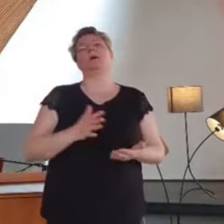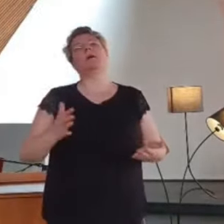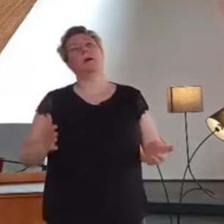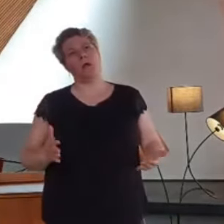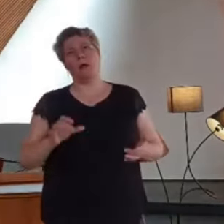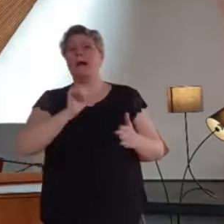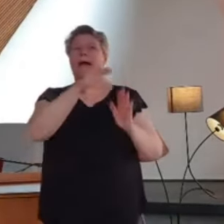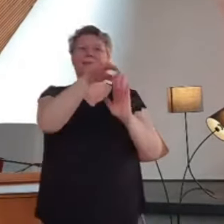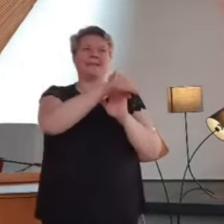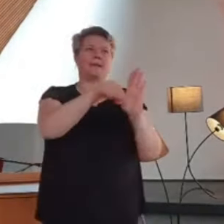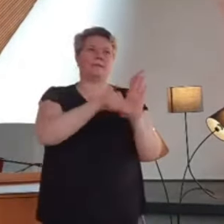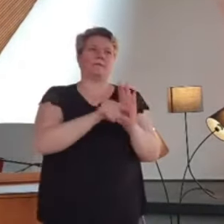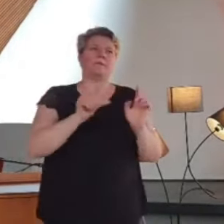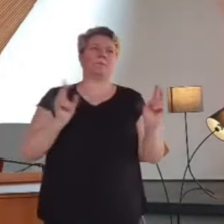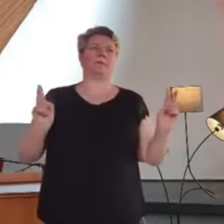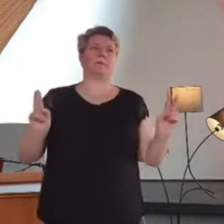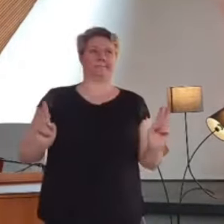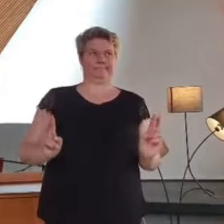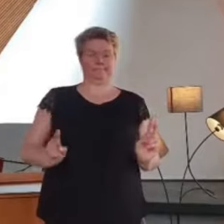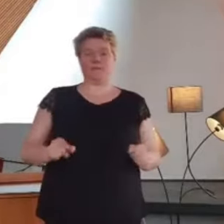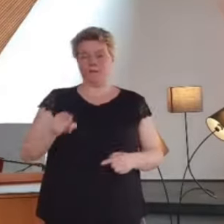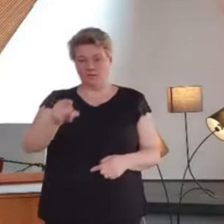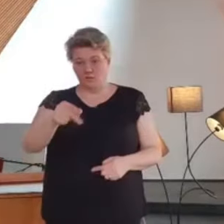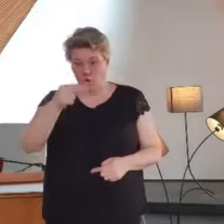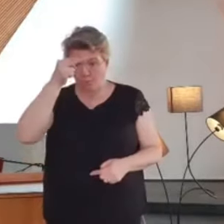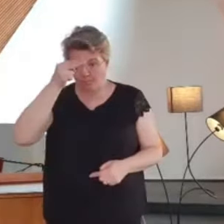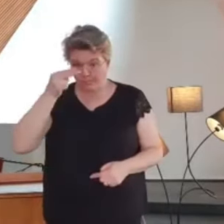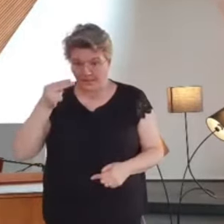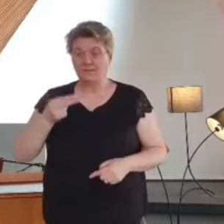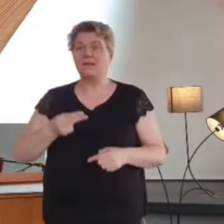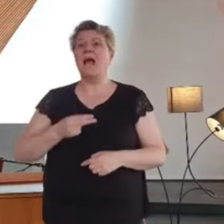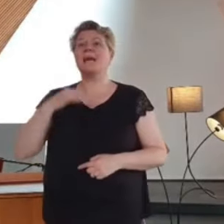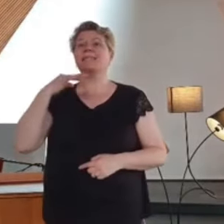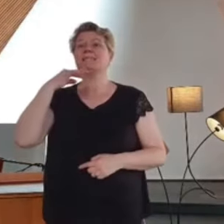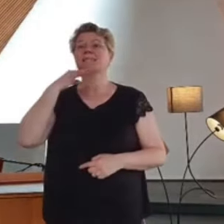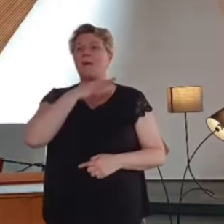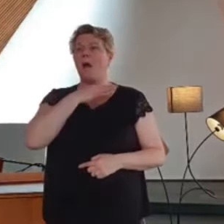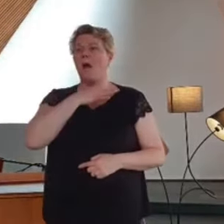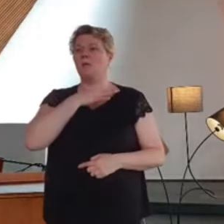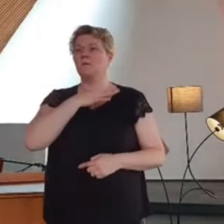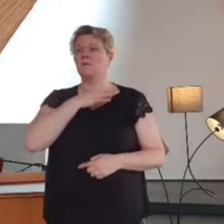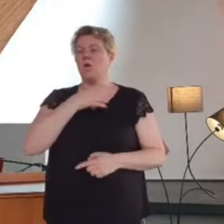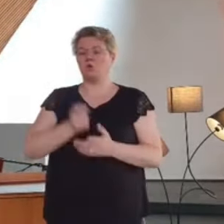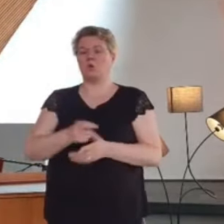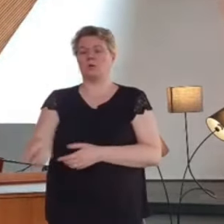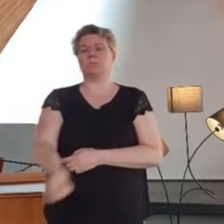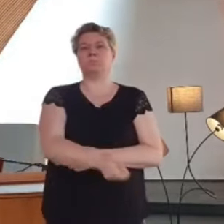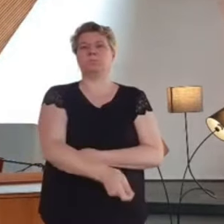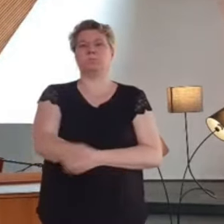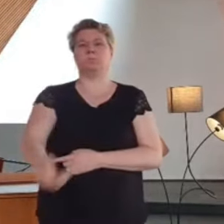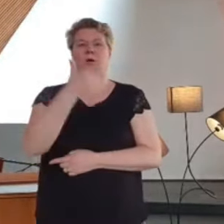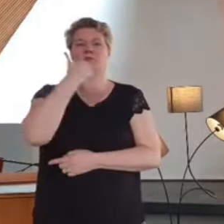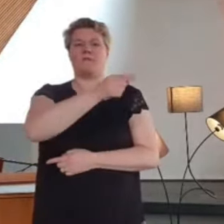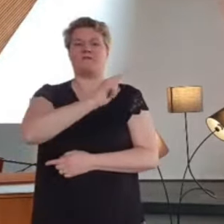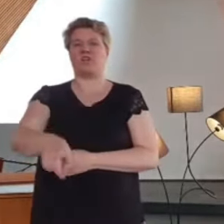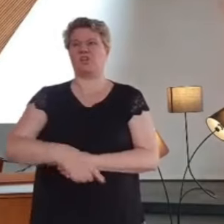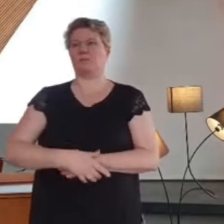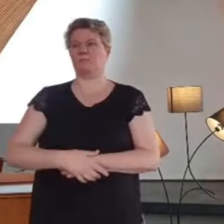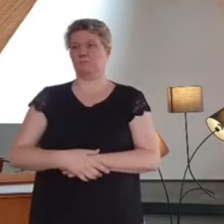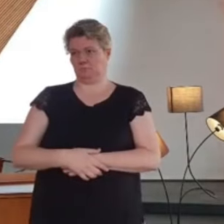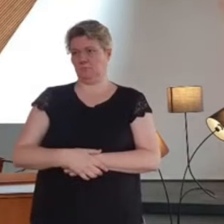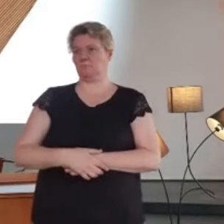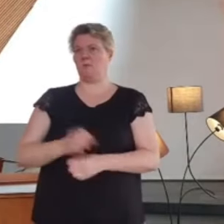Zum Beispiel wurde extra festgehalten, wenn du erblindet bist, darfst du am Sabbat nicht mit dem Stock gehen. Das war jetzt nicht so positiv,